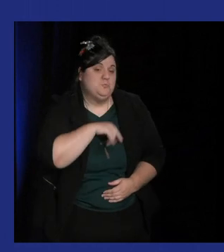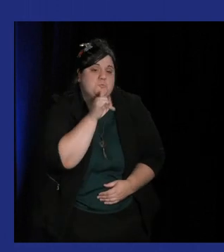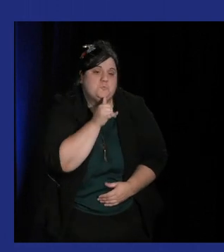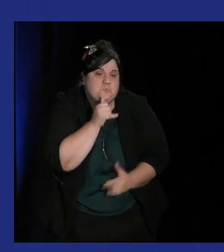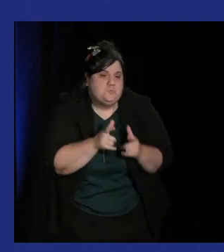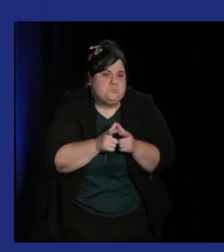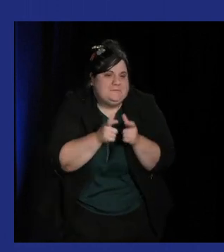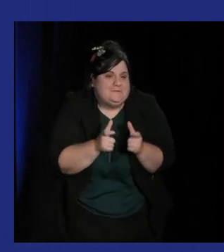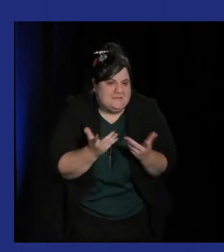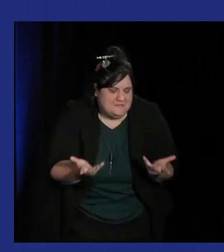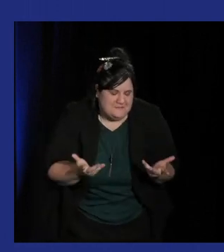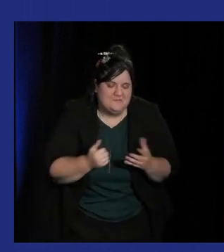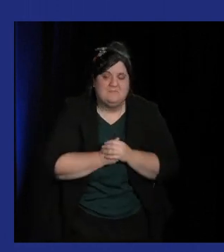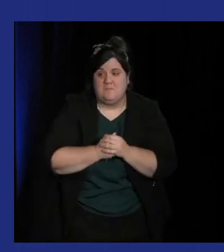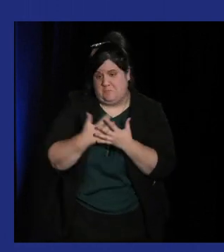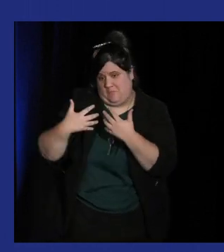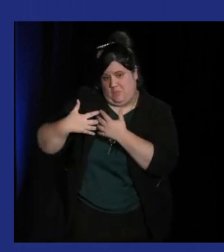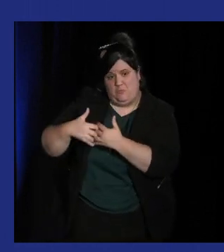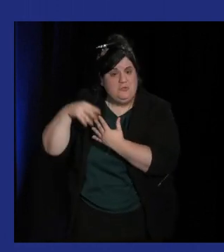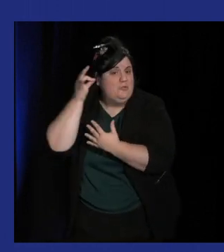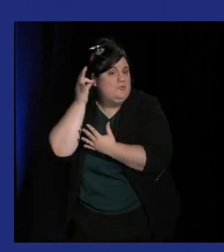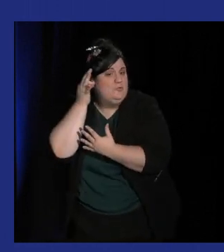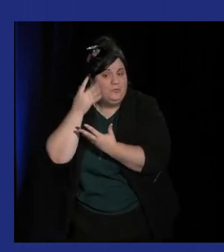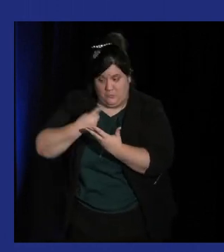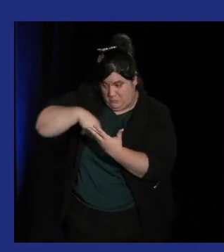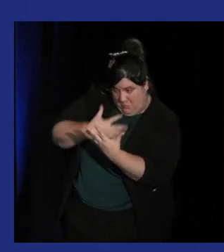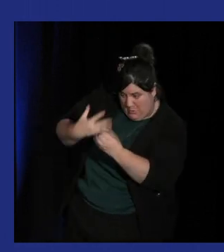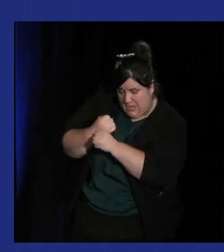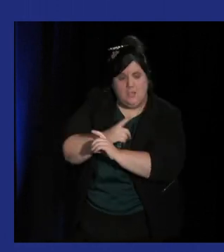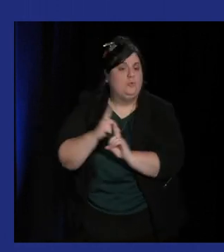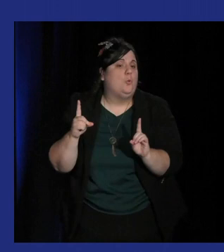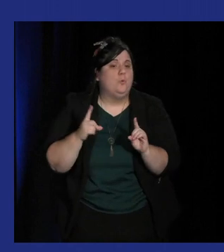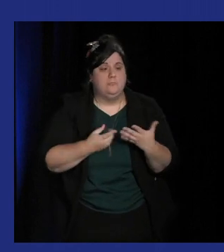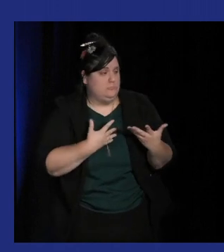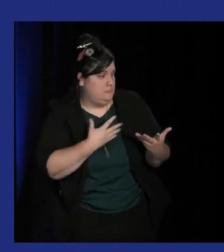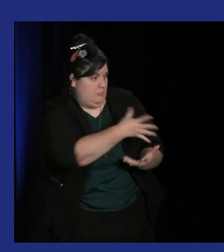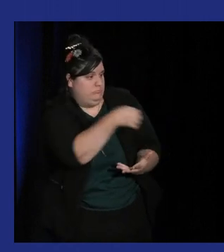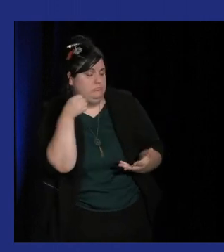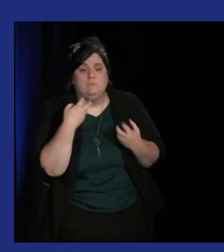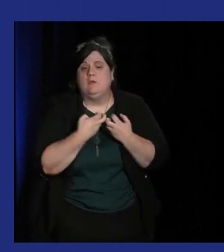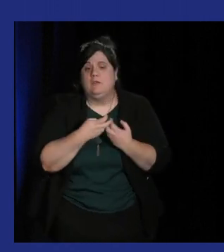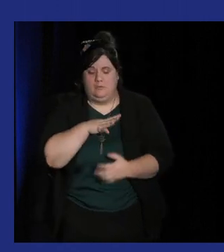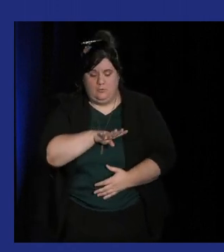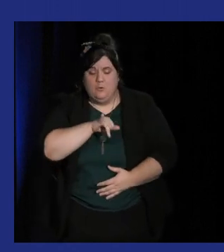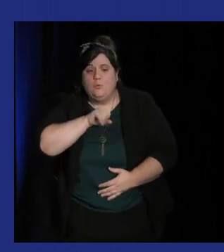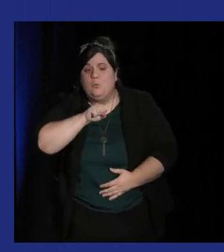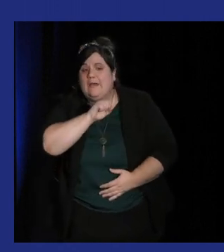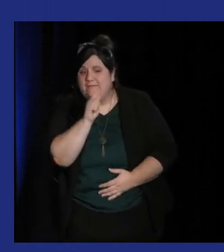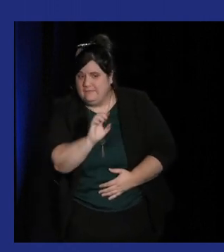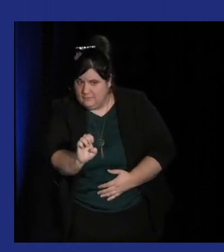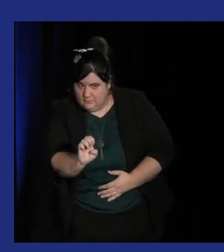on va utiliser des moteurs audio déjà fait aussi donc comme wise par exemple ou là où